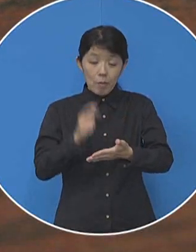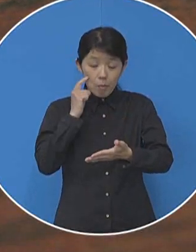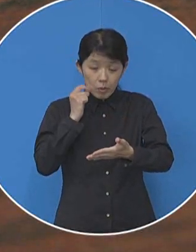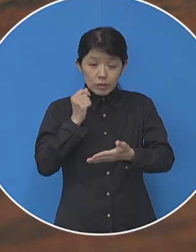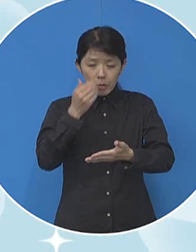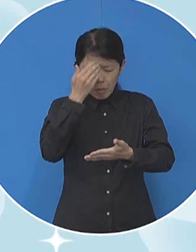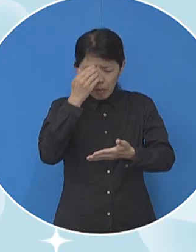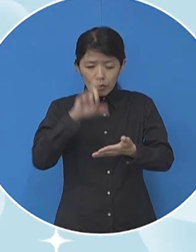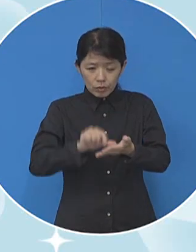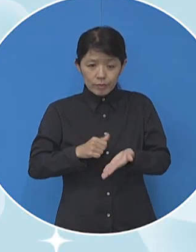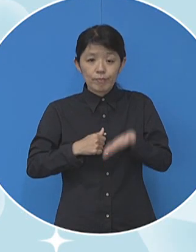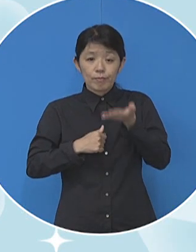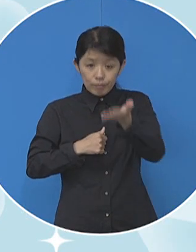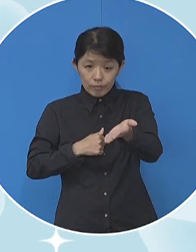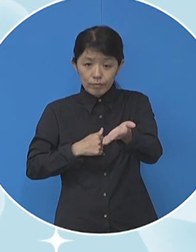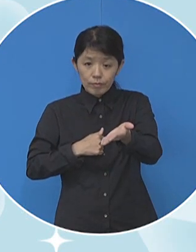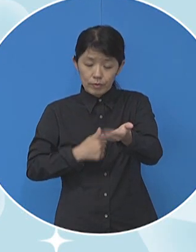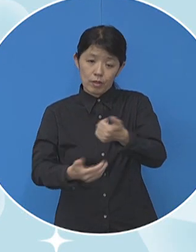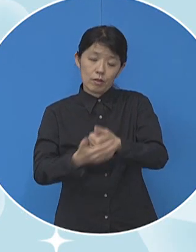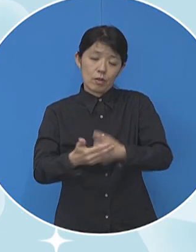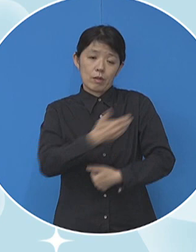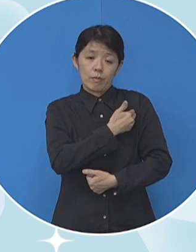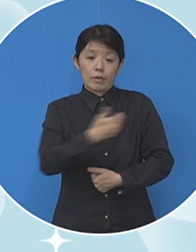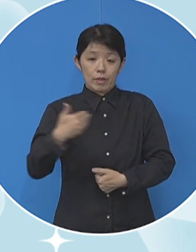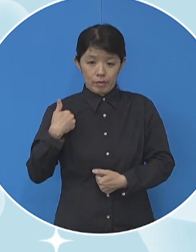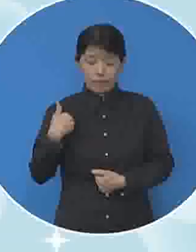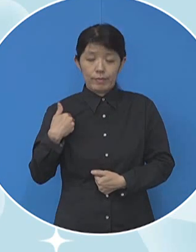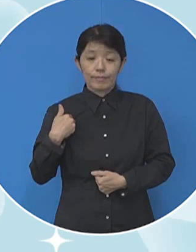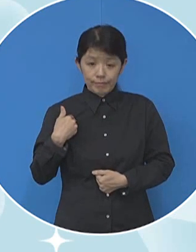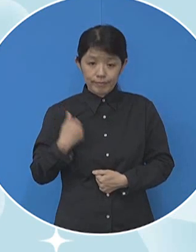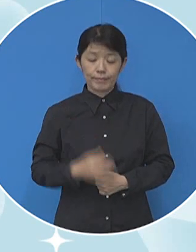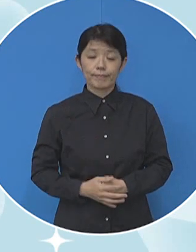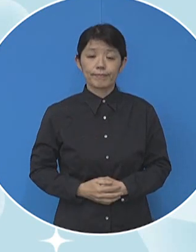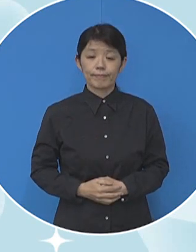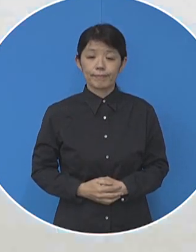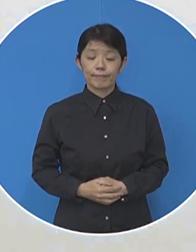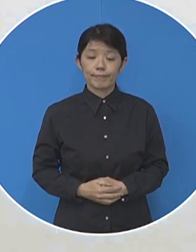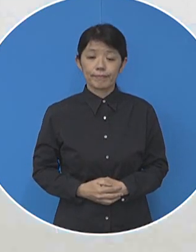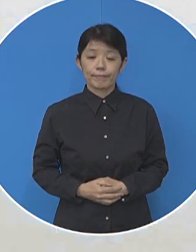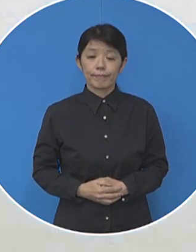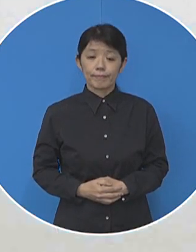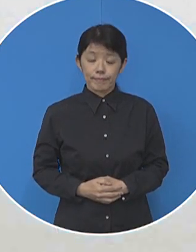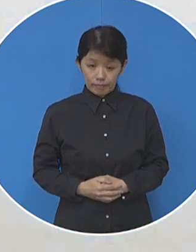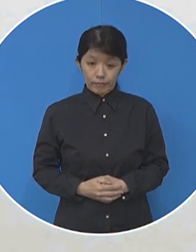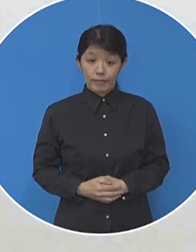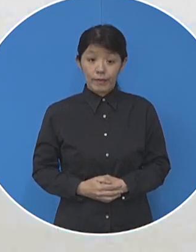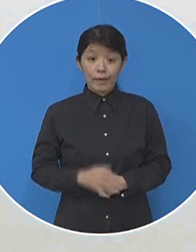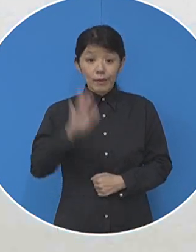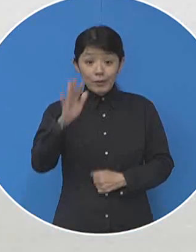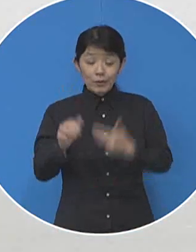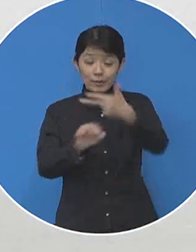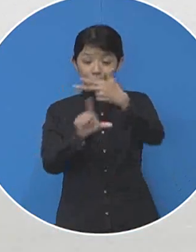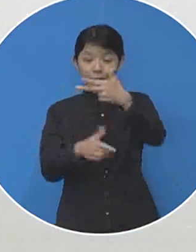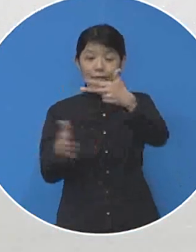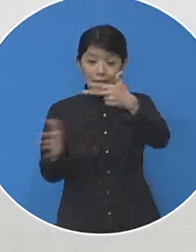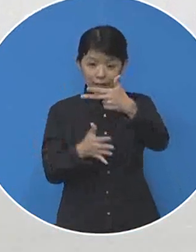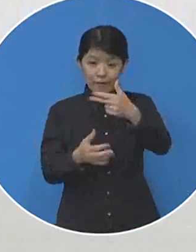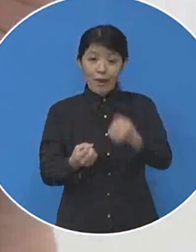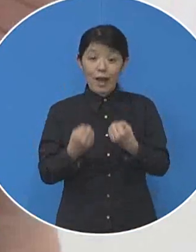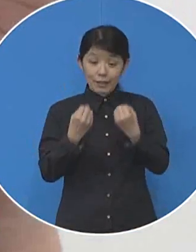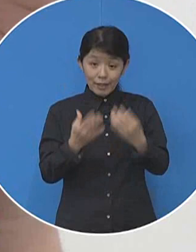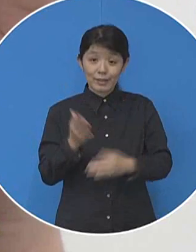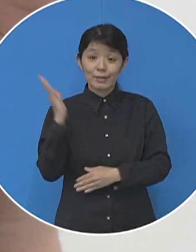記入し、支援が必要な時に提示して利用するものです。さらに来月からはこ